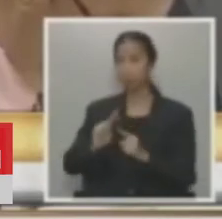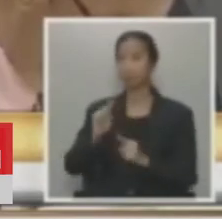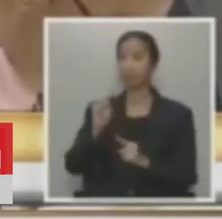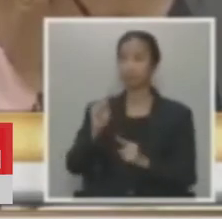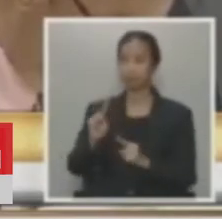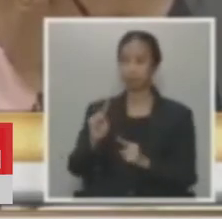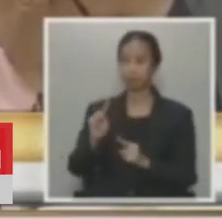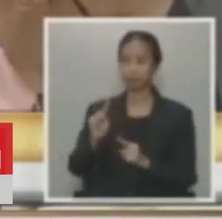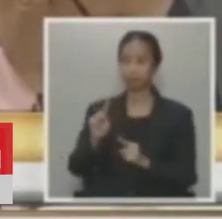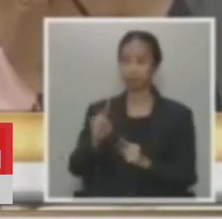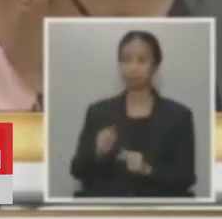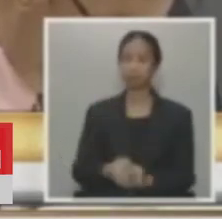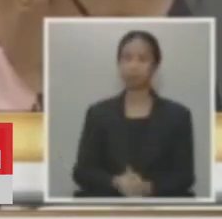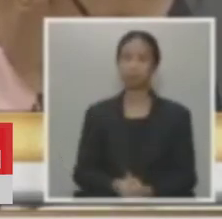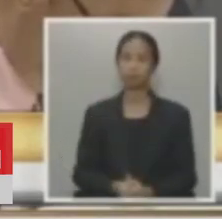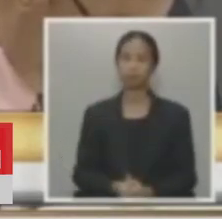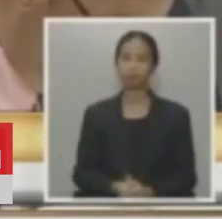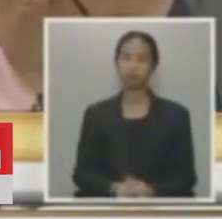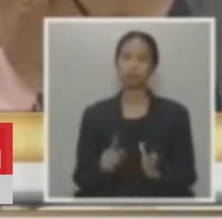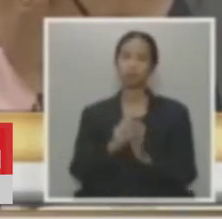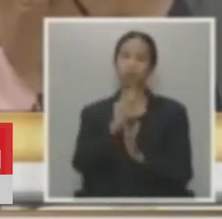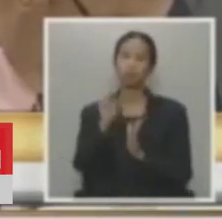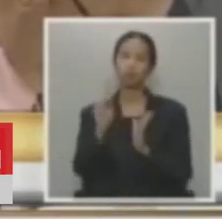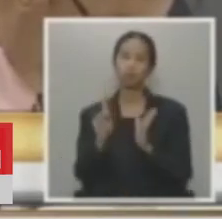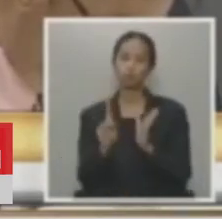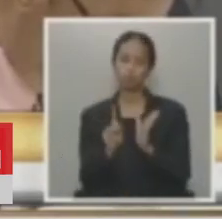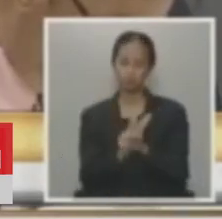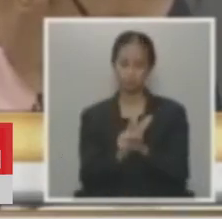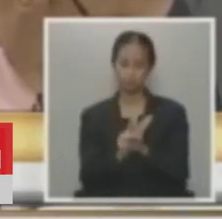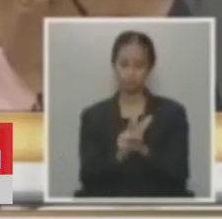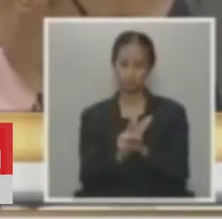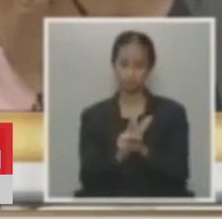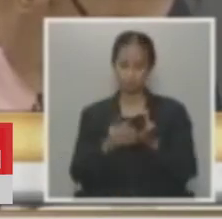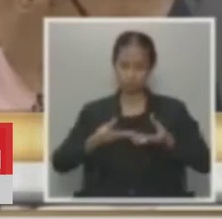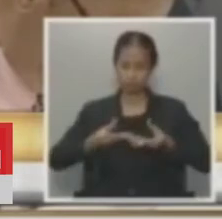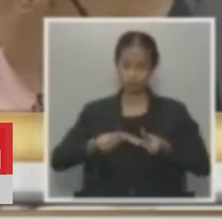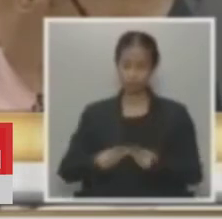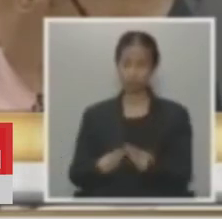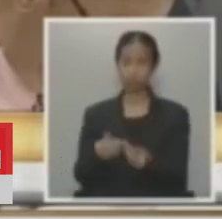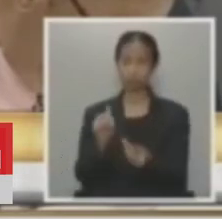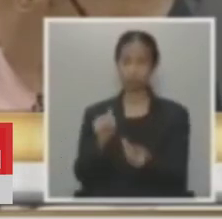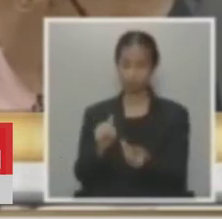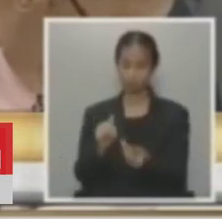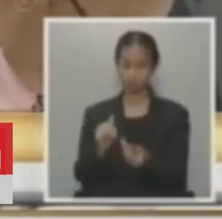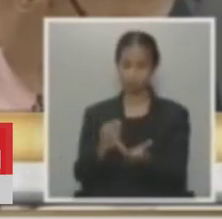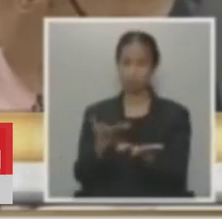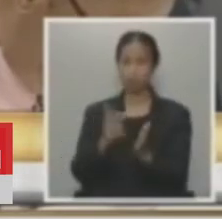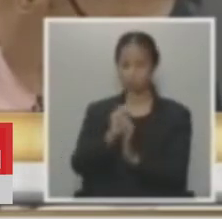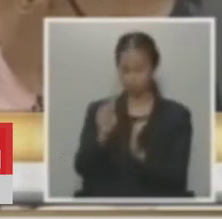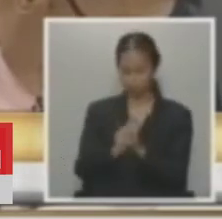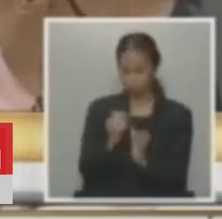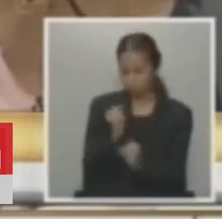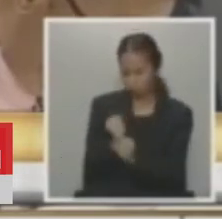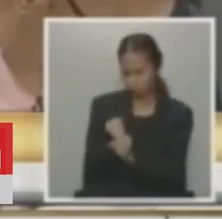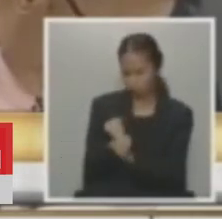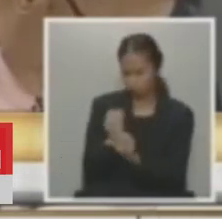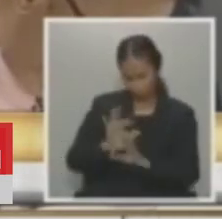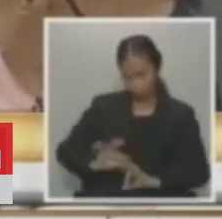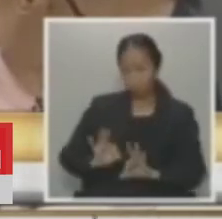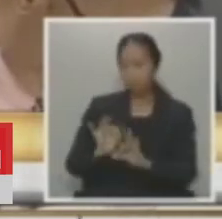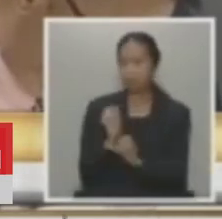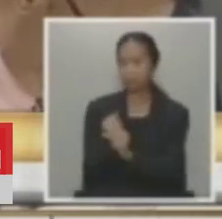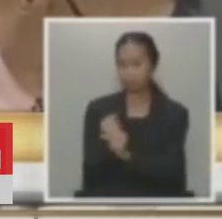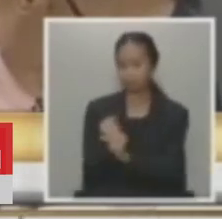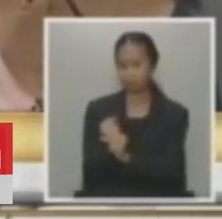การออกกฎหมายที่ดีและเท่าที่จำเป็นโดยท่านอ้